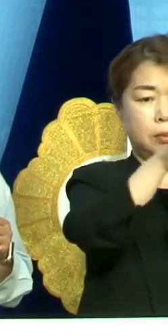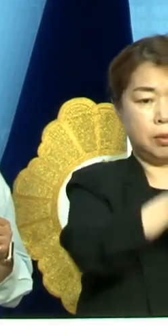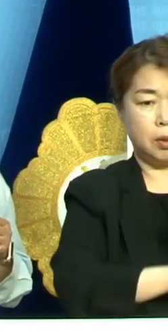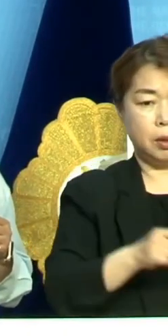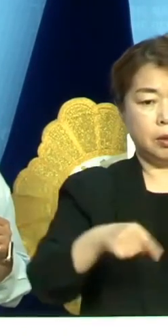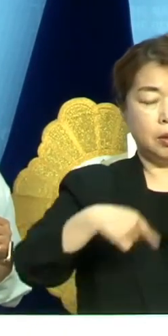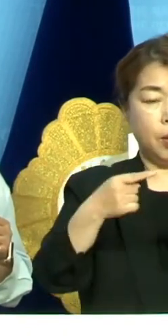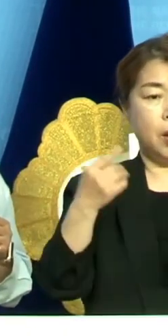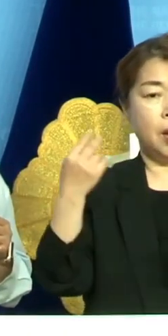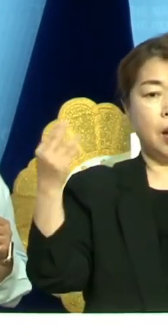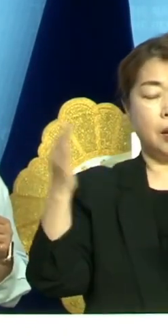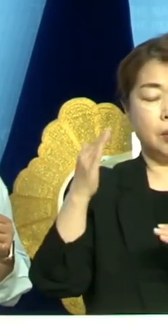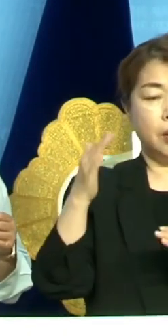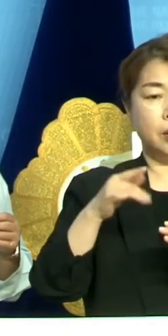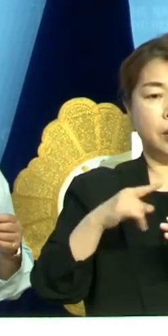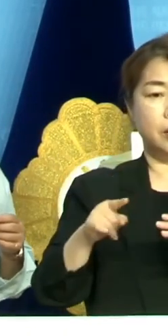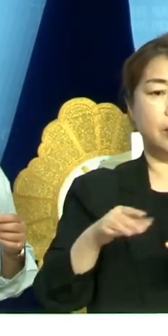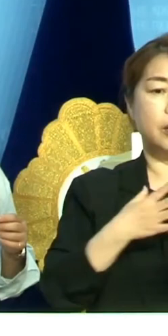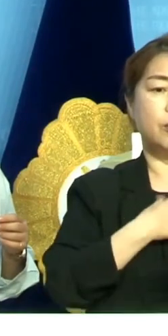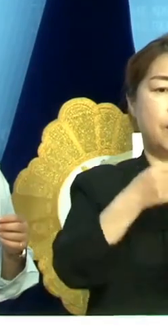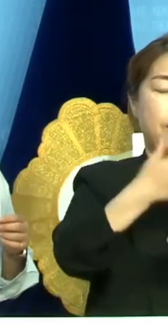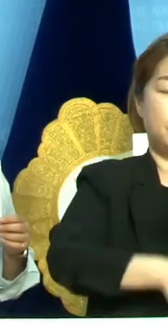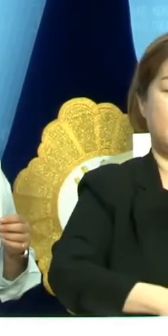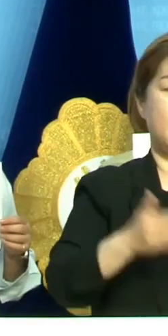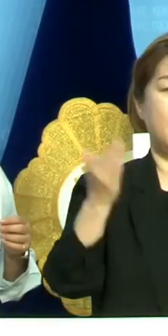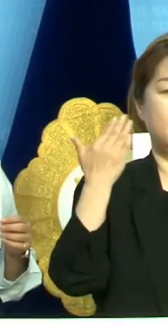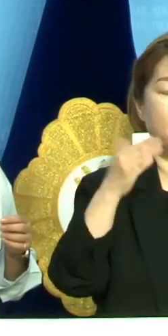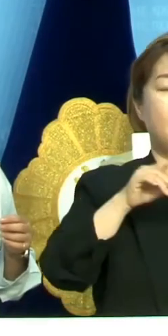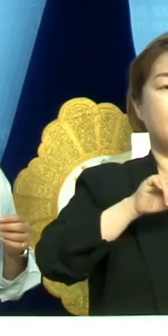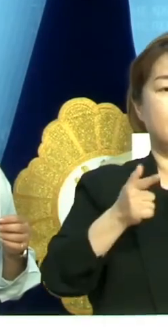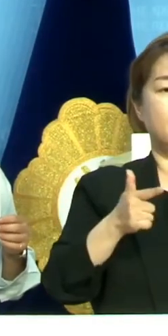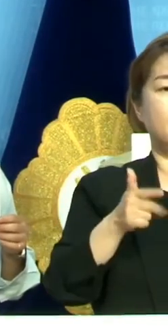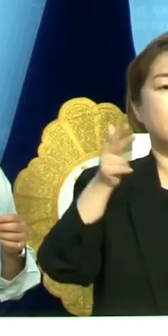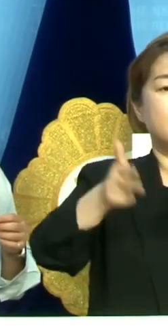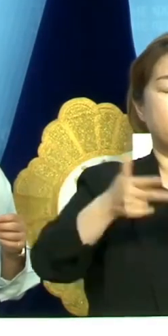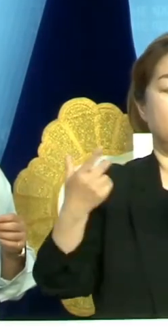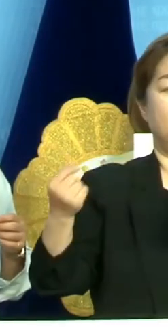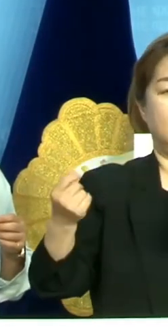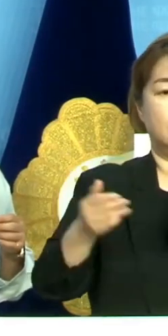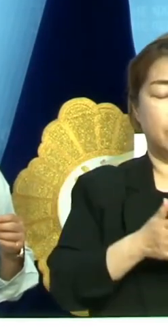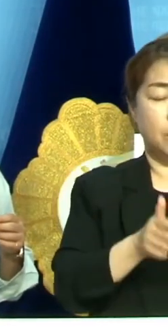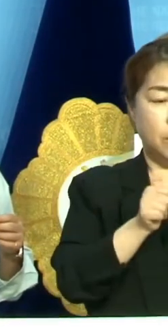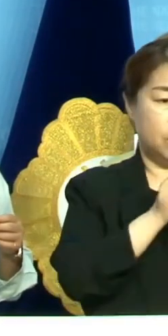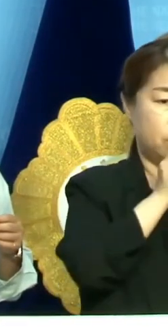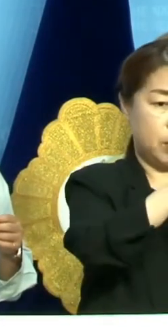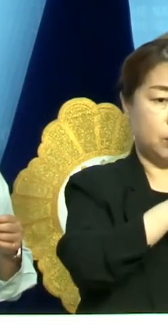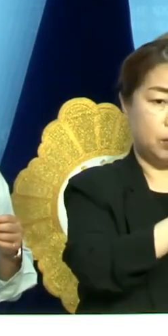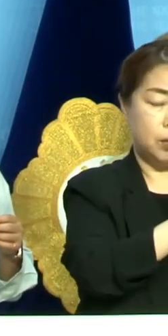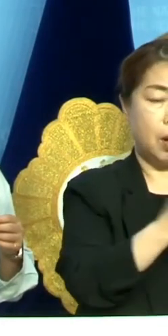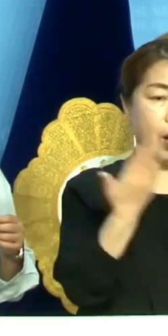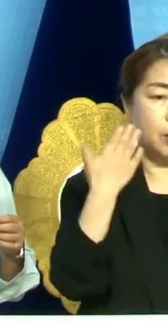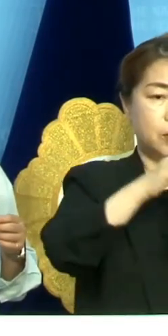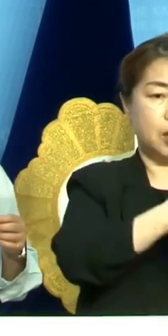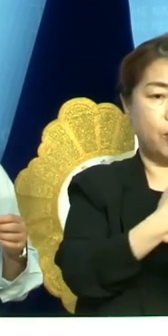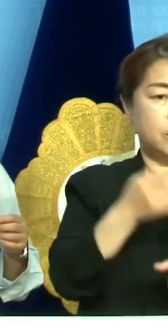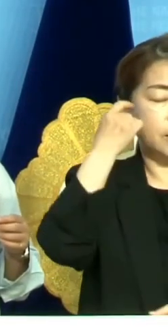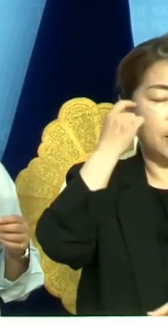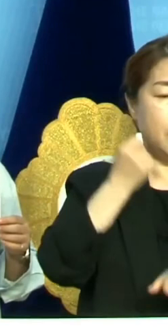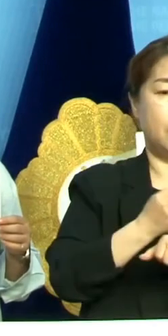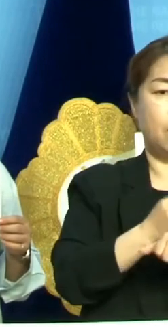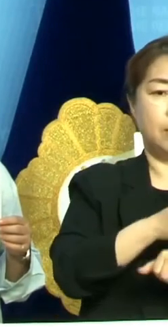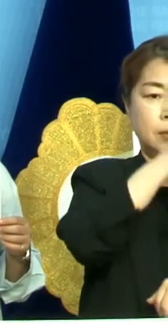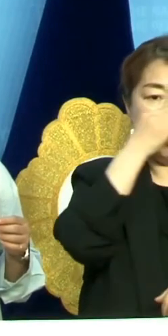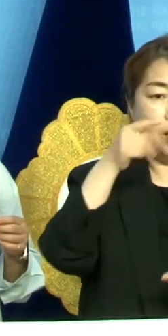못하며 하는 학생들은 의도적으로 배제하는 학교는 학교가 아니라 기업이 며 소송을 통해 학교측에 젤 모델인지 시키고